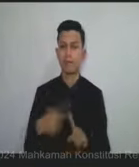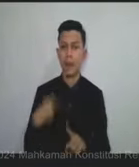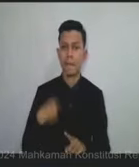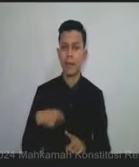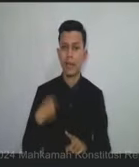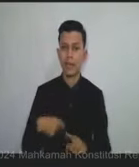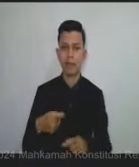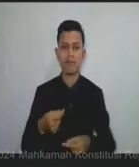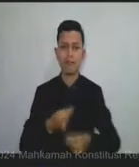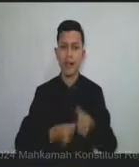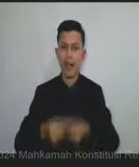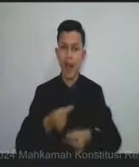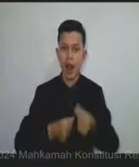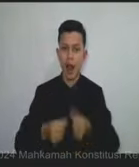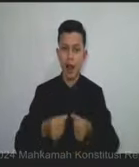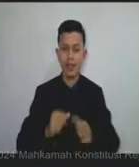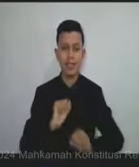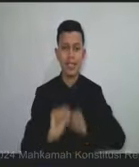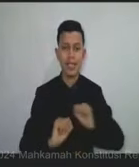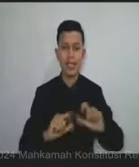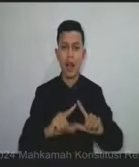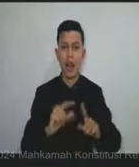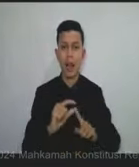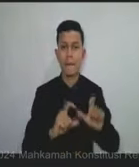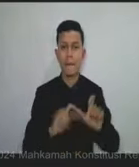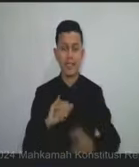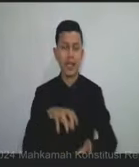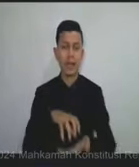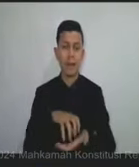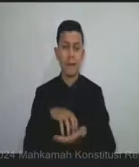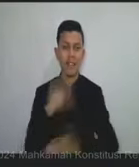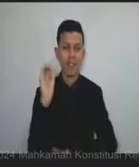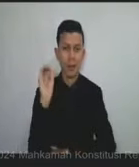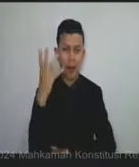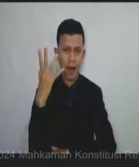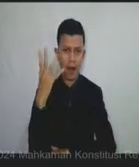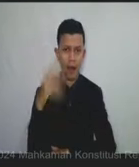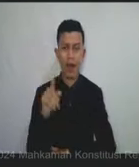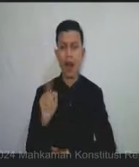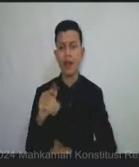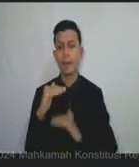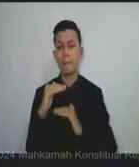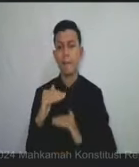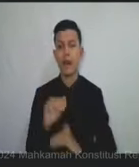kegiatan apsi di Semarang sebagaimana terdapat dalam subaragraf